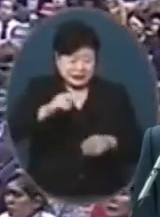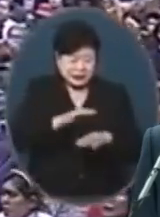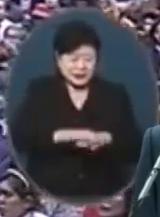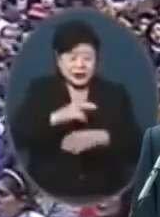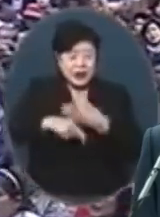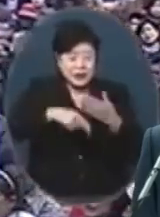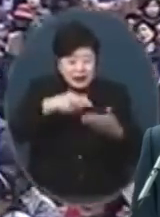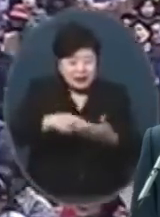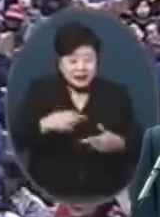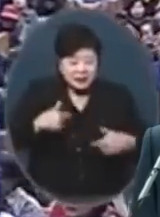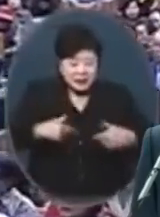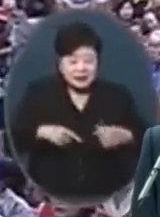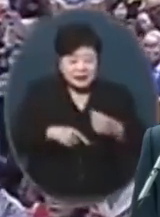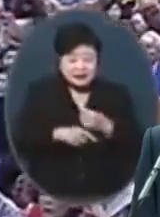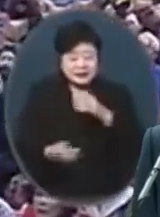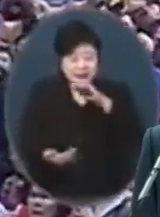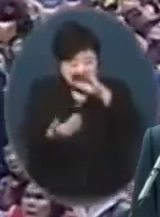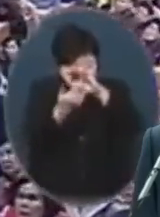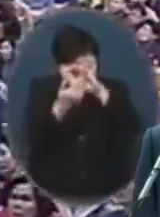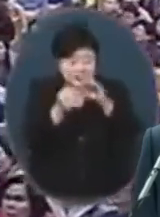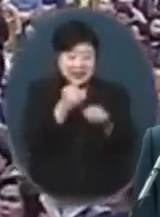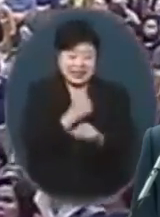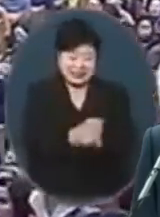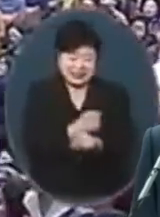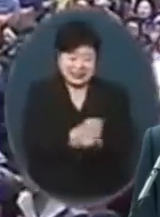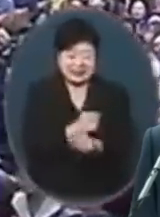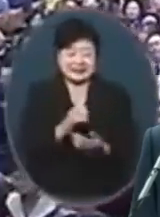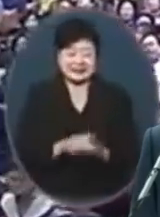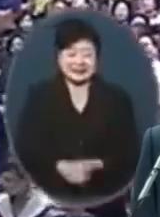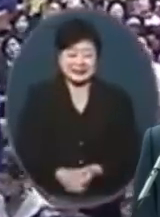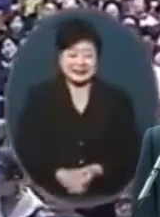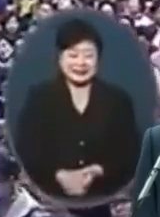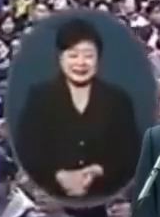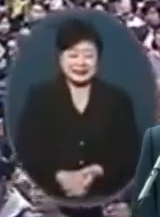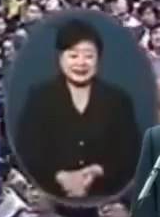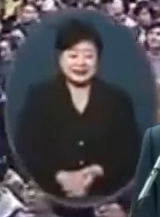야훼께서 기뻐하시는 뜻을 성취하리로다.